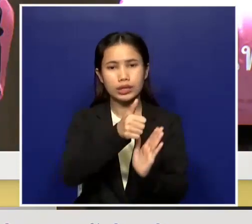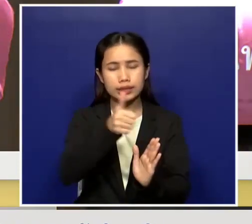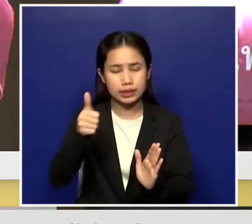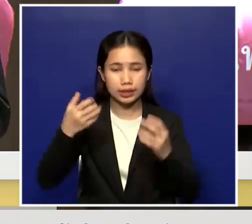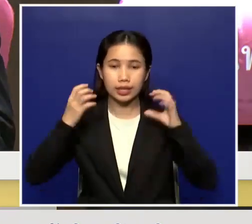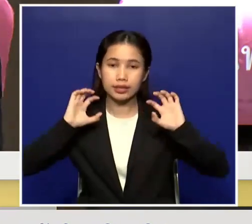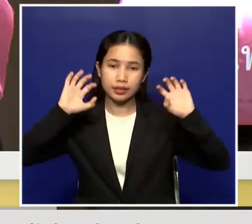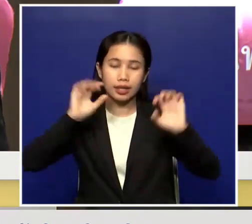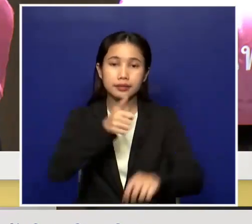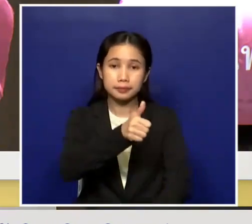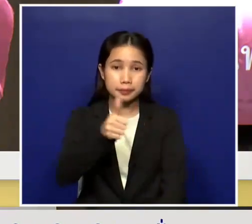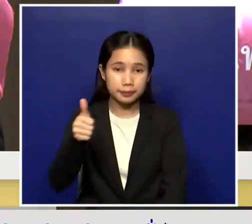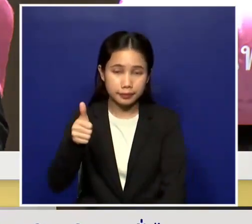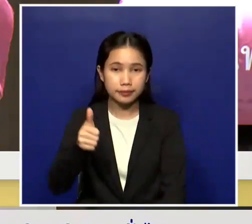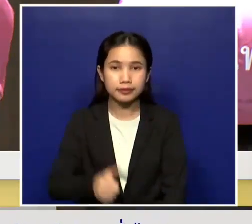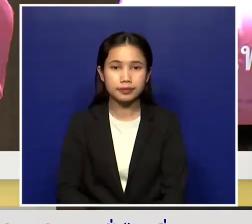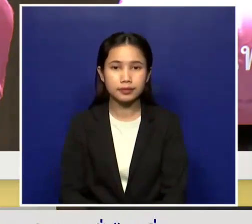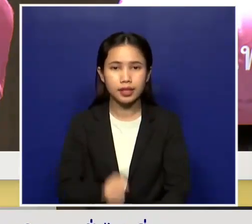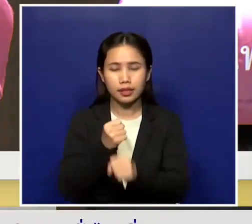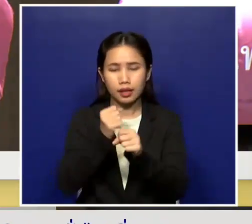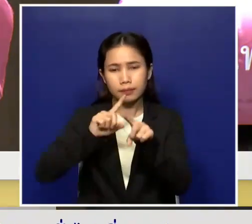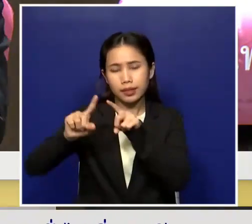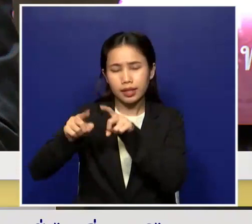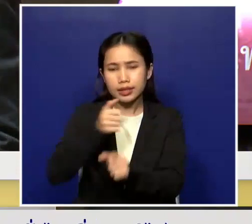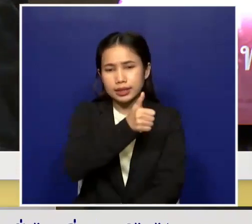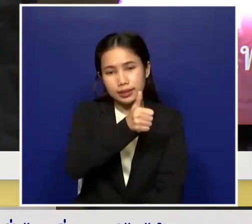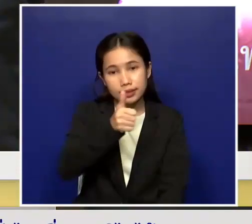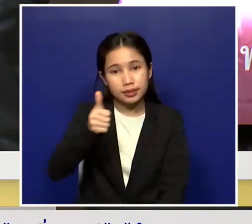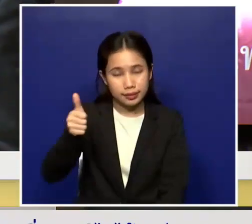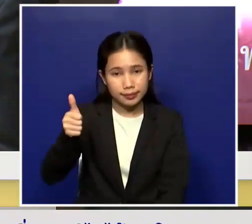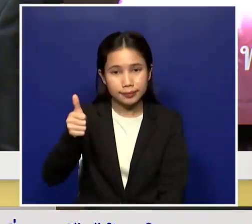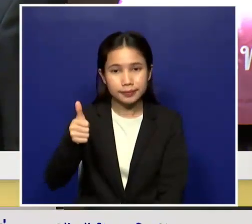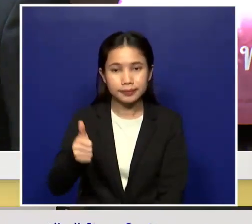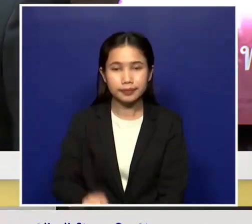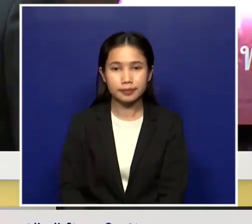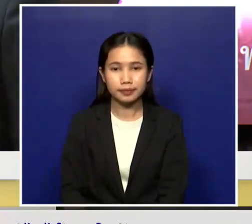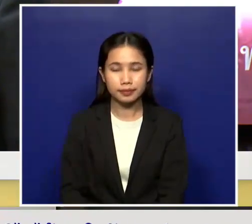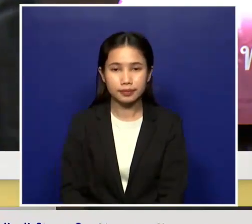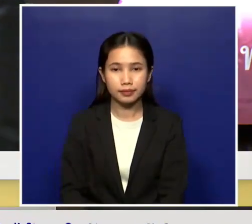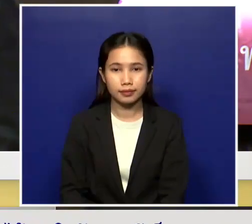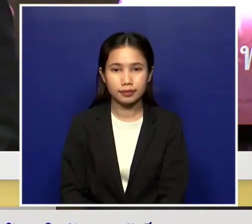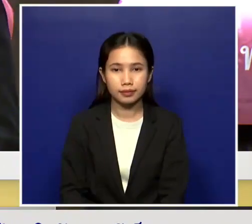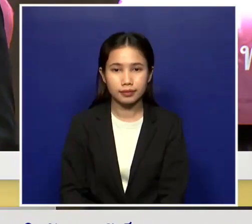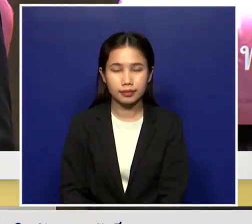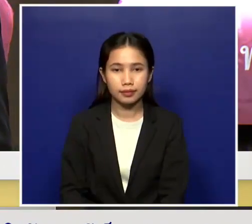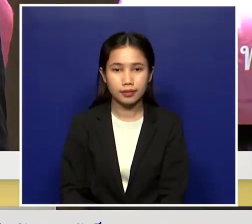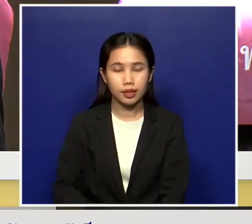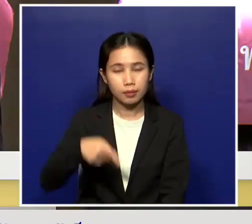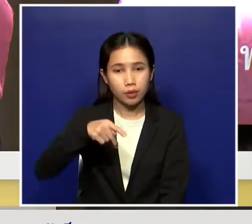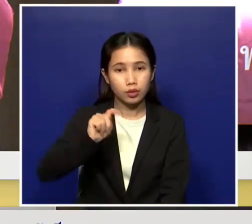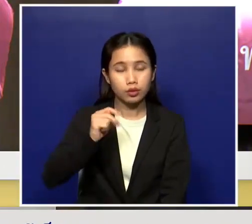การที่ดีทำถูกต้องมาทุกอย่างเลยพันโทท่านนี้เป็นถึงลูกเขยพญ